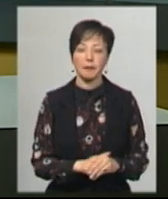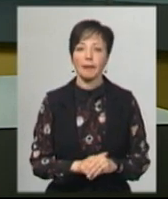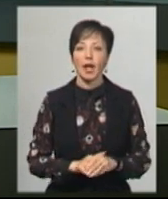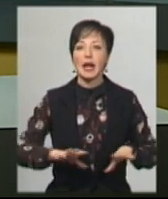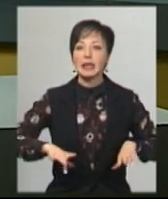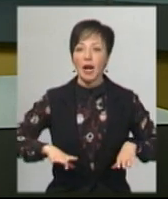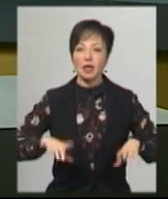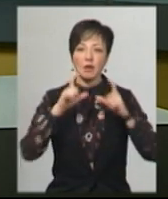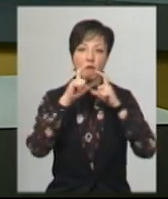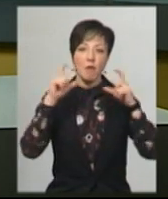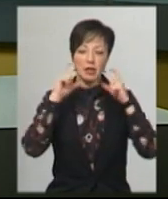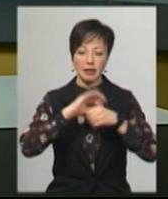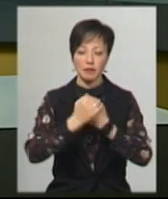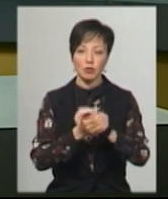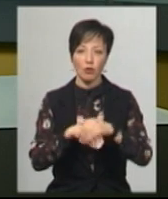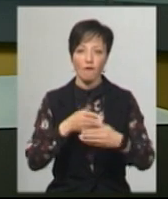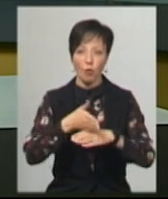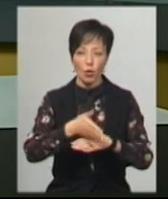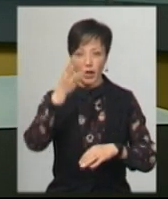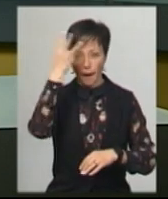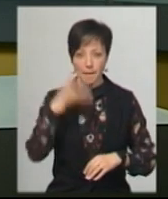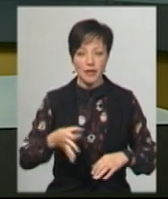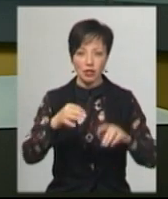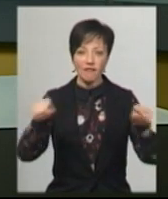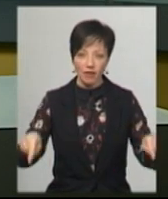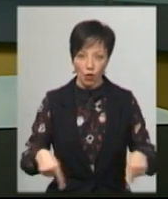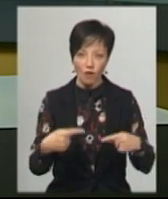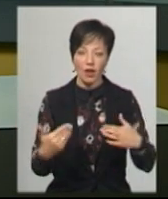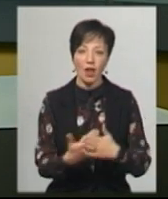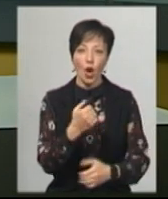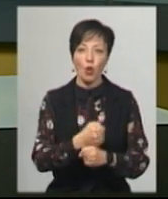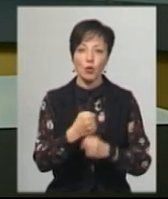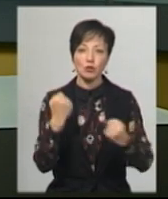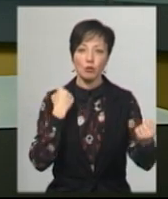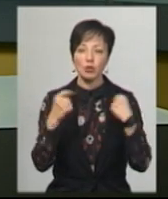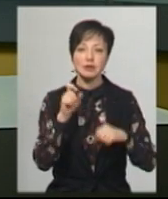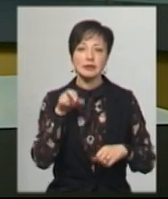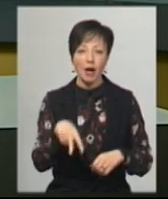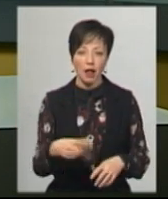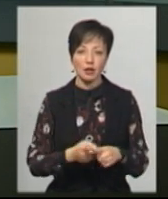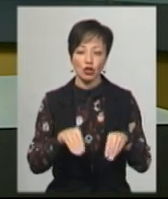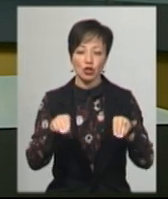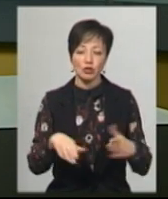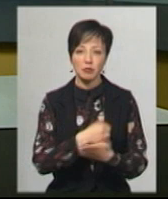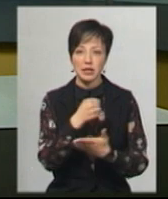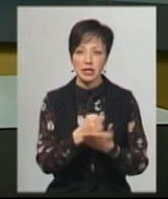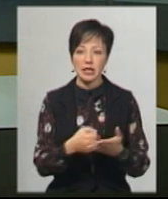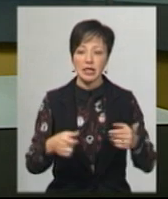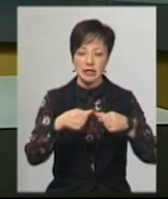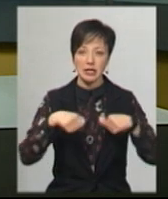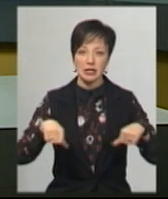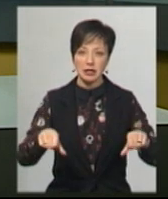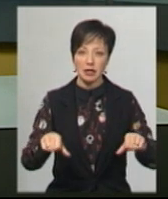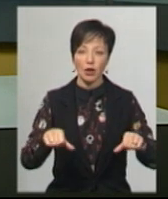Тренери в масках та дезінфектори при вході. На Хмельниччині відновили роботу у спортивних залах. Таке рішення прийняли на засіданні